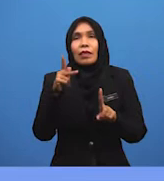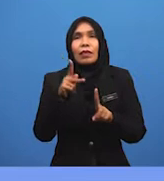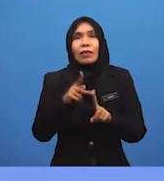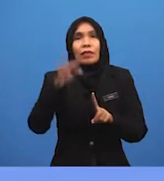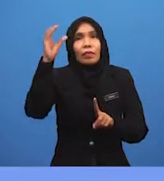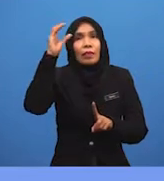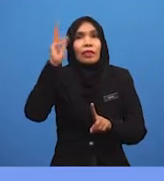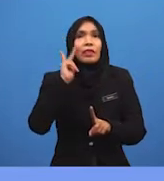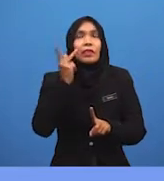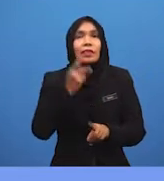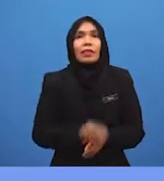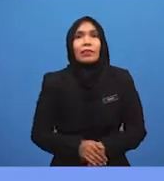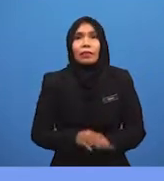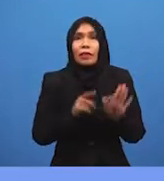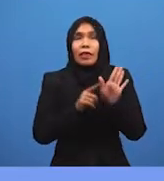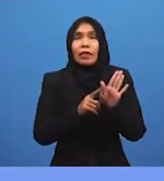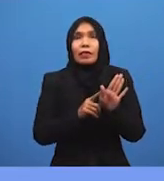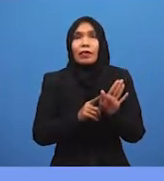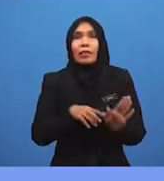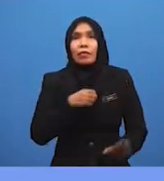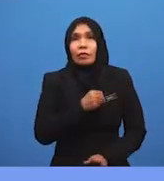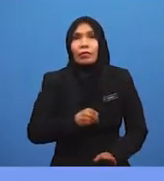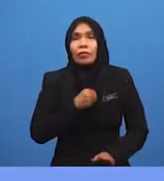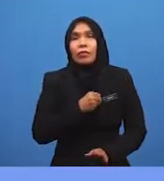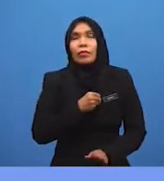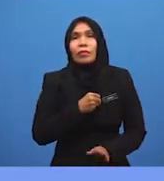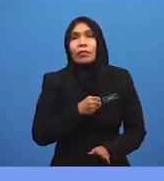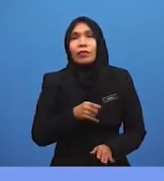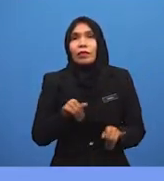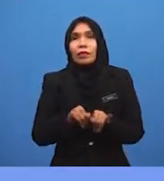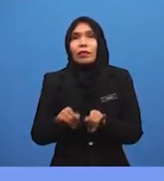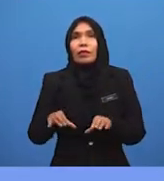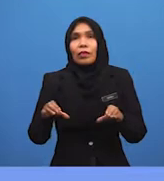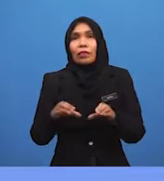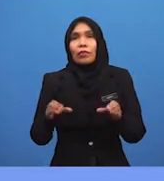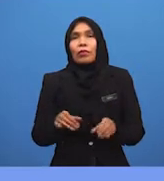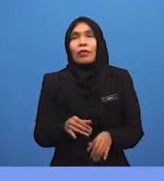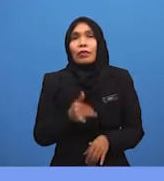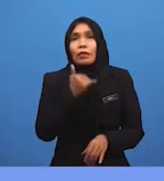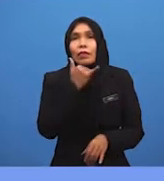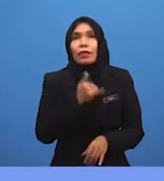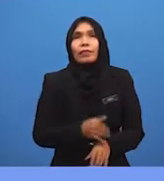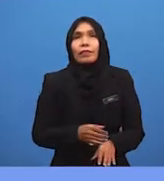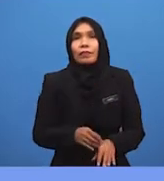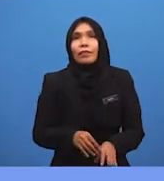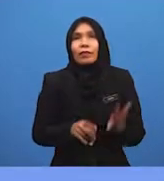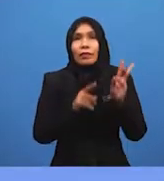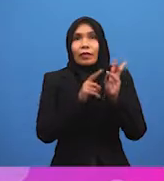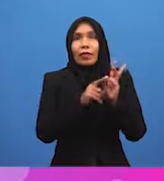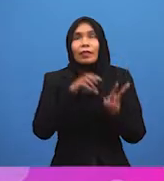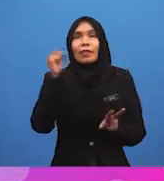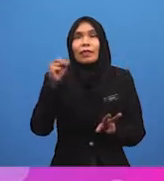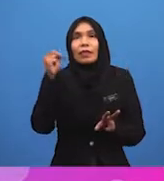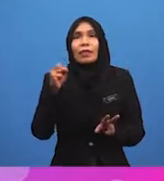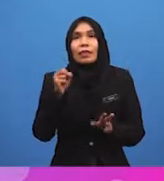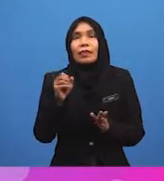Kelima, meminta maaf jika membuat kesalahan. Sentiasa berinteraksi dengan sopan.